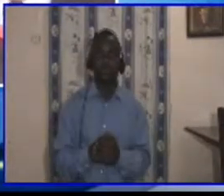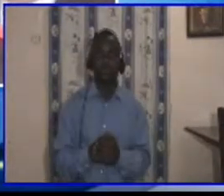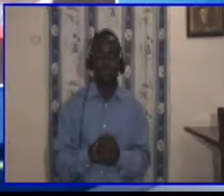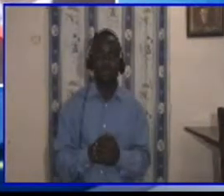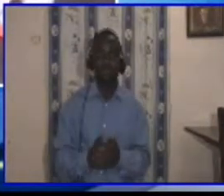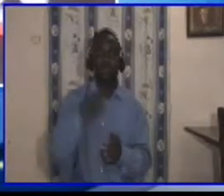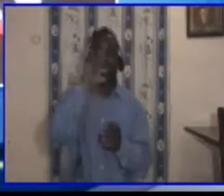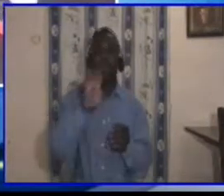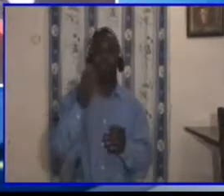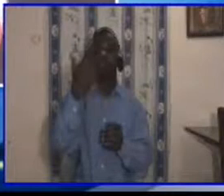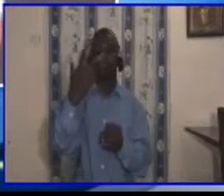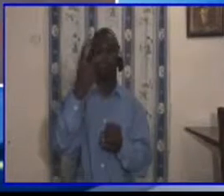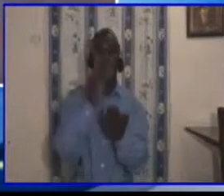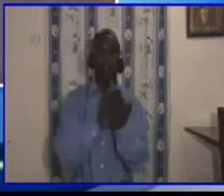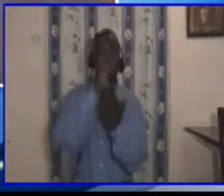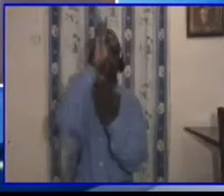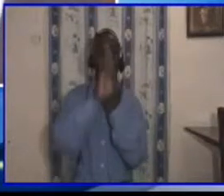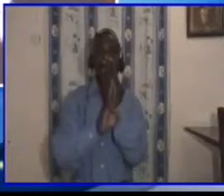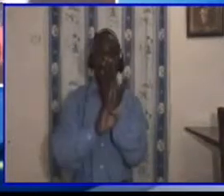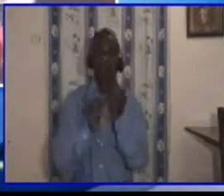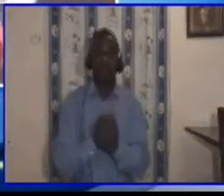il 3 dicembre